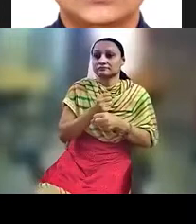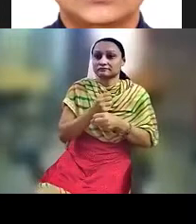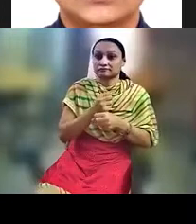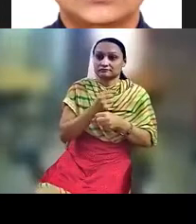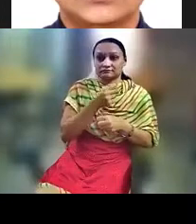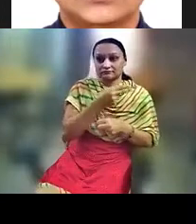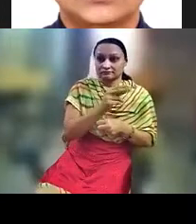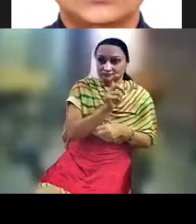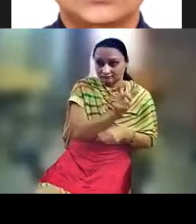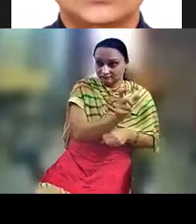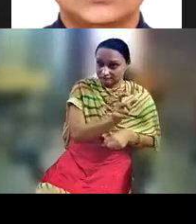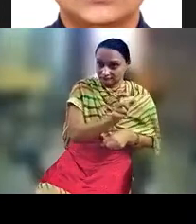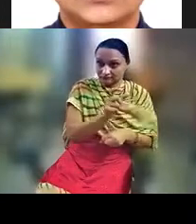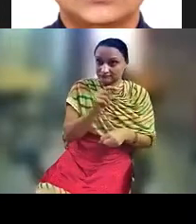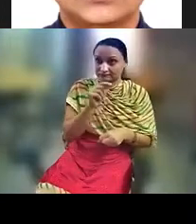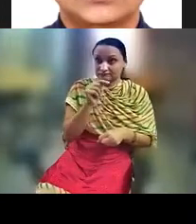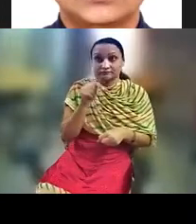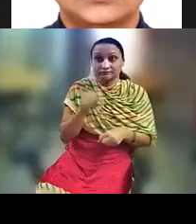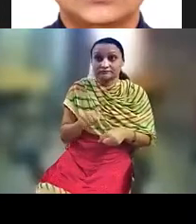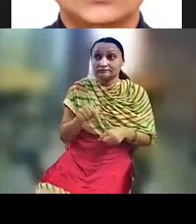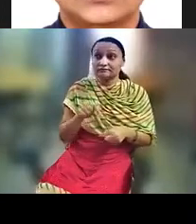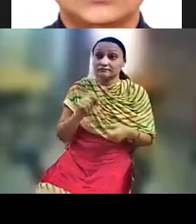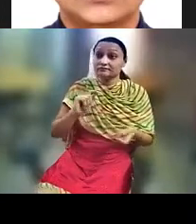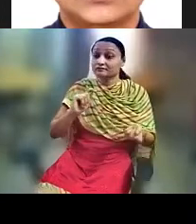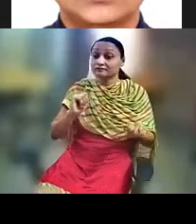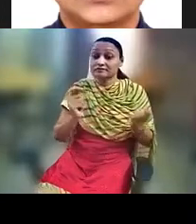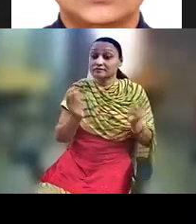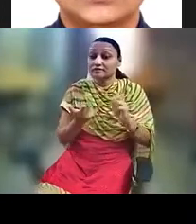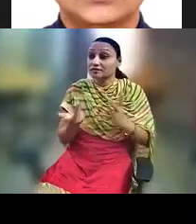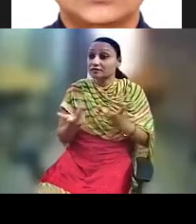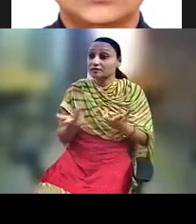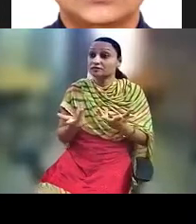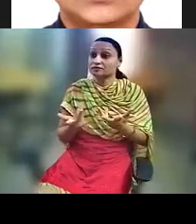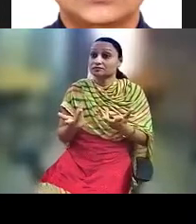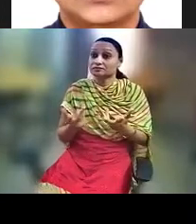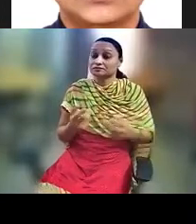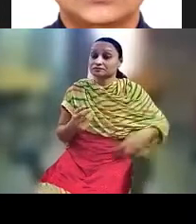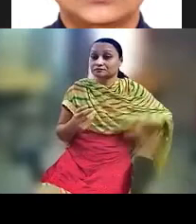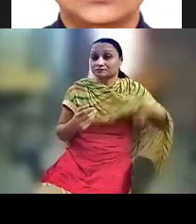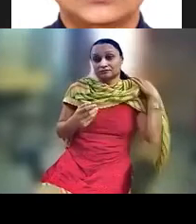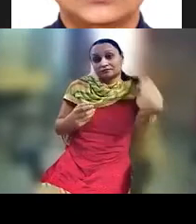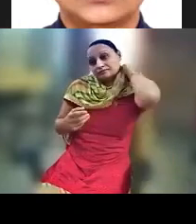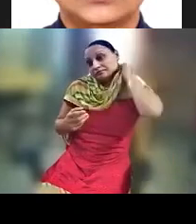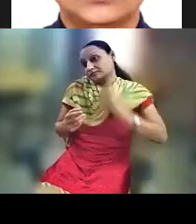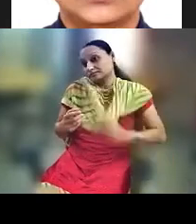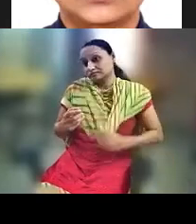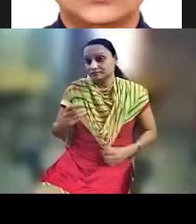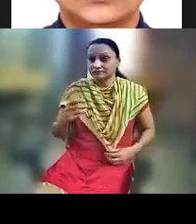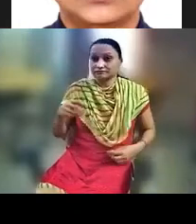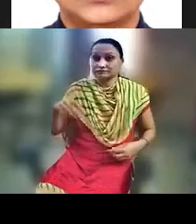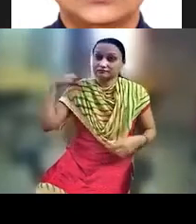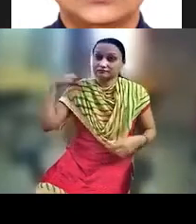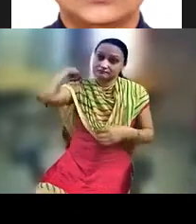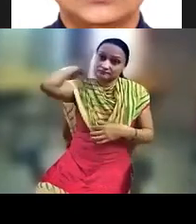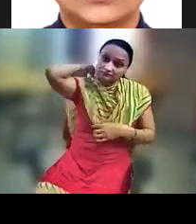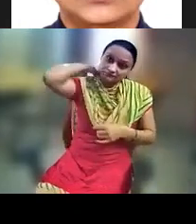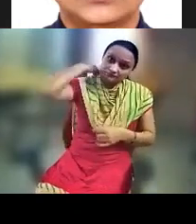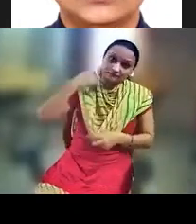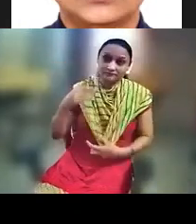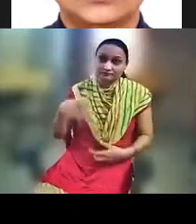हम वो क्या कर सकते हैं इसकी बात करते हैं. कैन कोप विद नॉर्मल स्ट्रेसेस ऑफ लाइफ, इसके बारे में हम